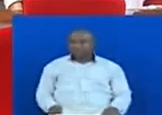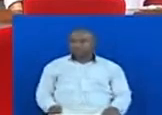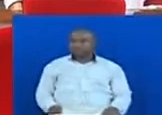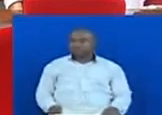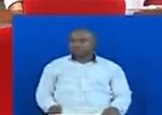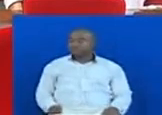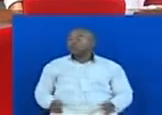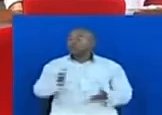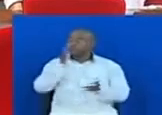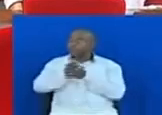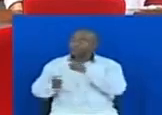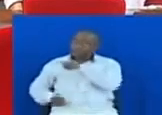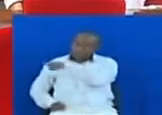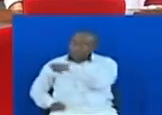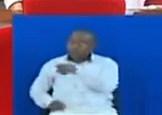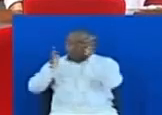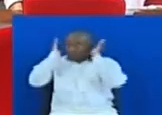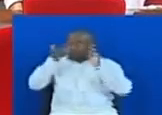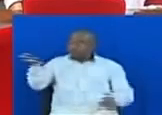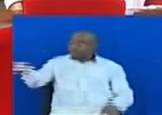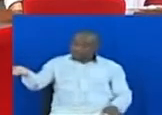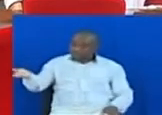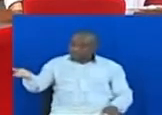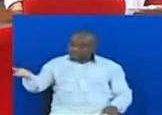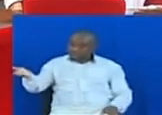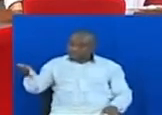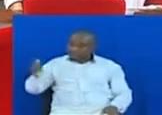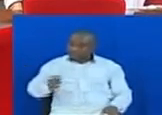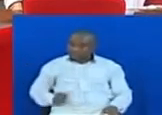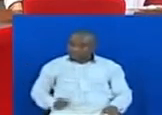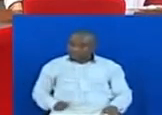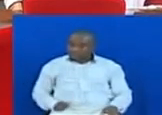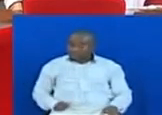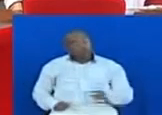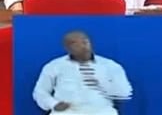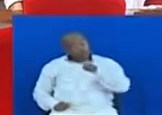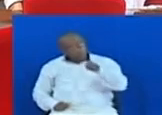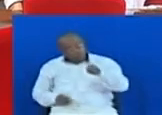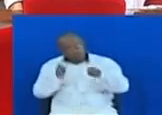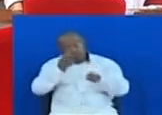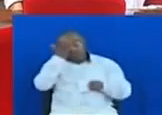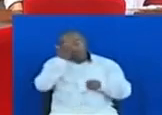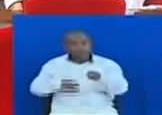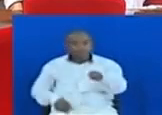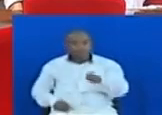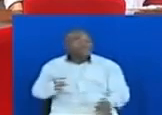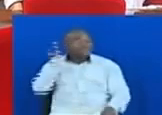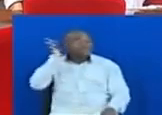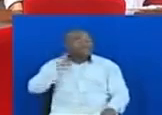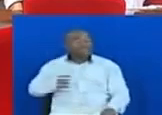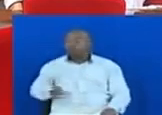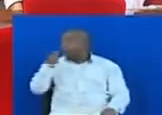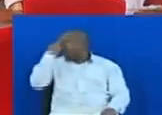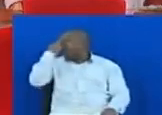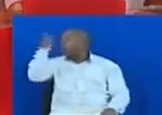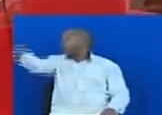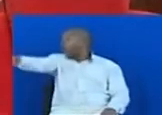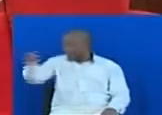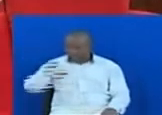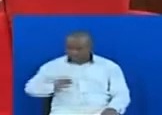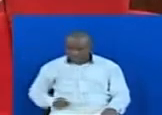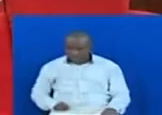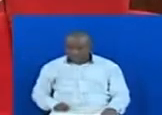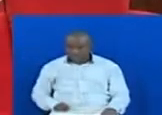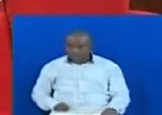Kama kweli Mheshimiwa Spika, tunataka kuwatendea watu wa Tanzania. Na Mheshimiwa Spika, unisikiliza vizuri, wewe ni mgogo. Watu